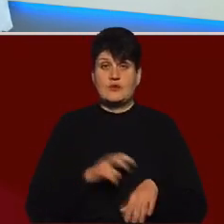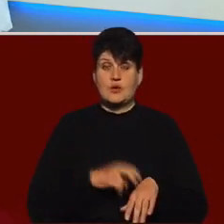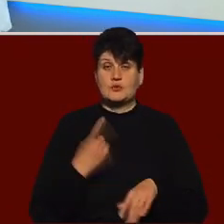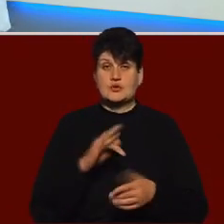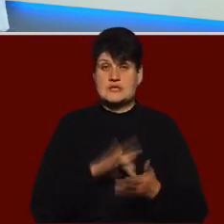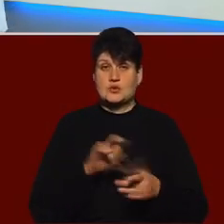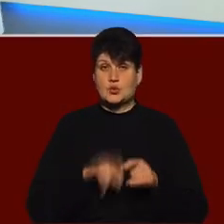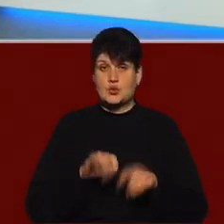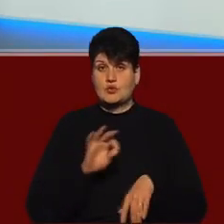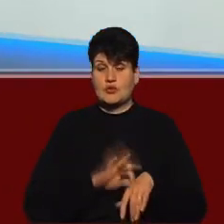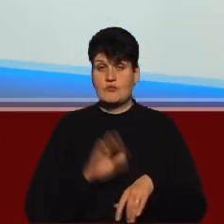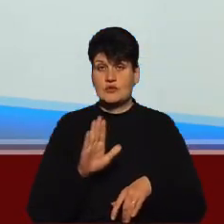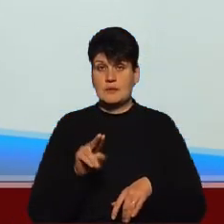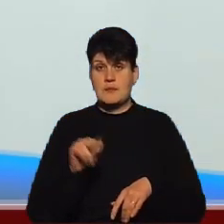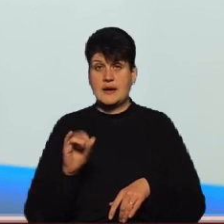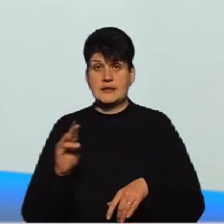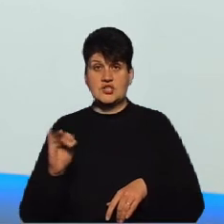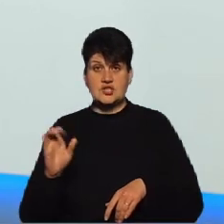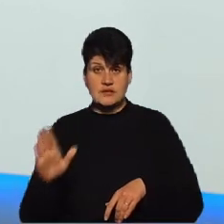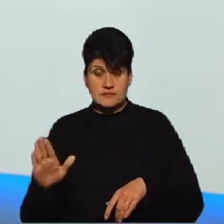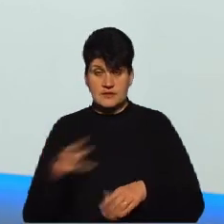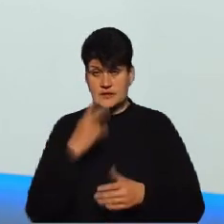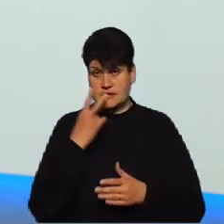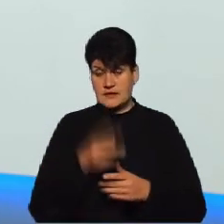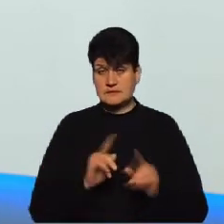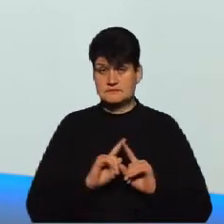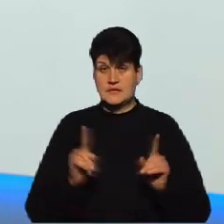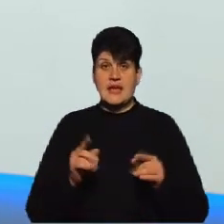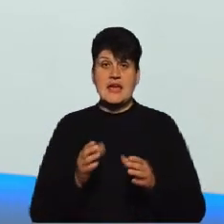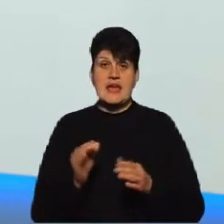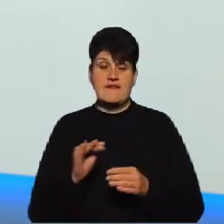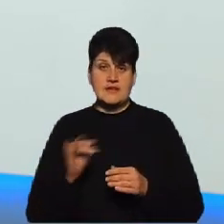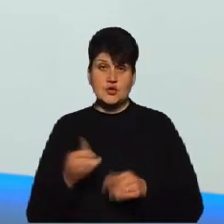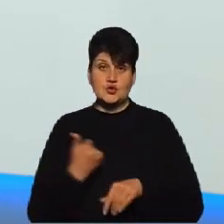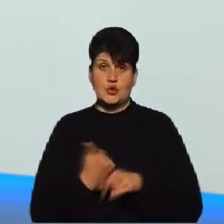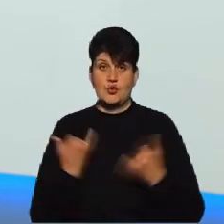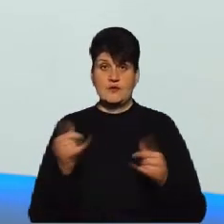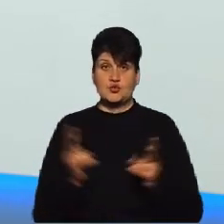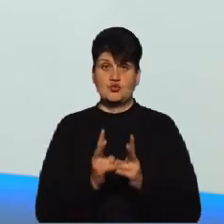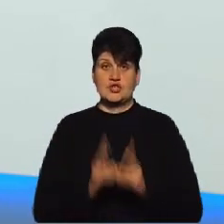хвороб Володимир Паничев. І ви дивилися спецефір програми «Сьогодні головне». До зустрічі.